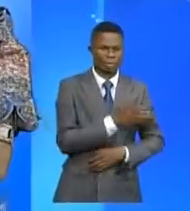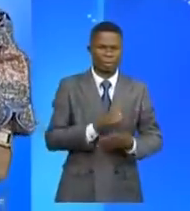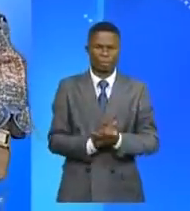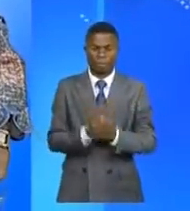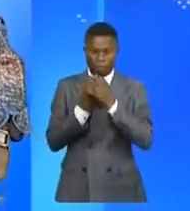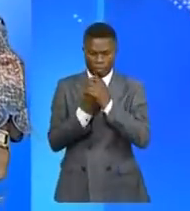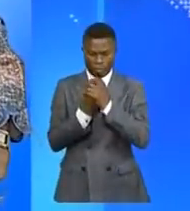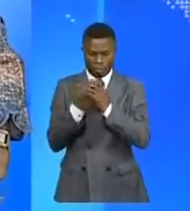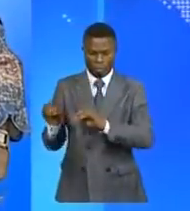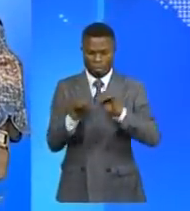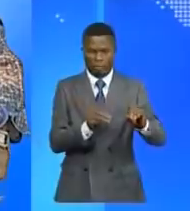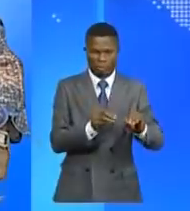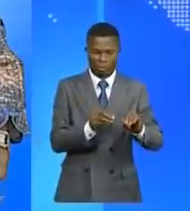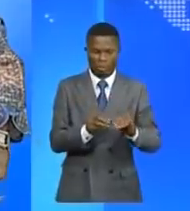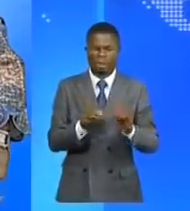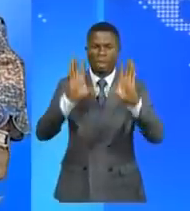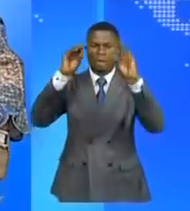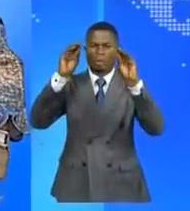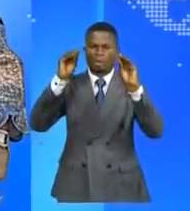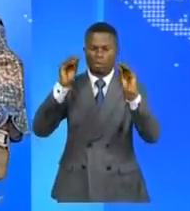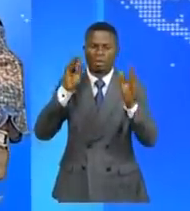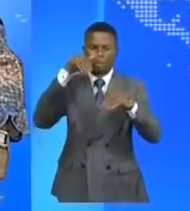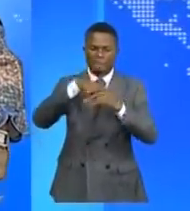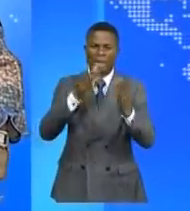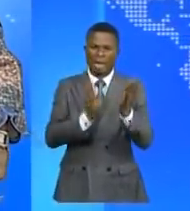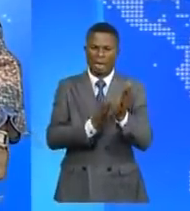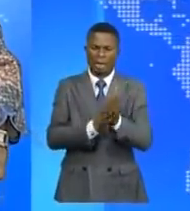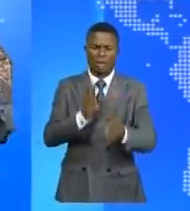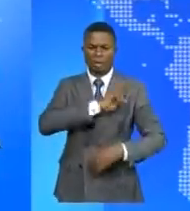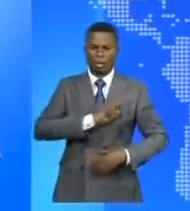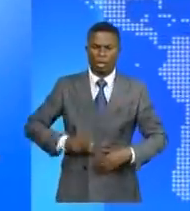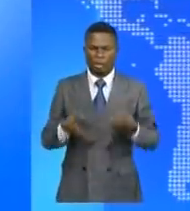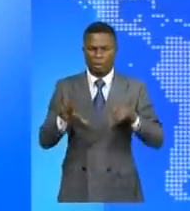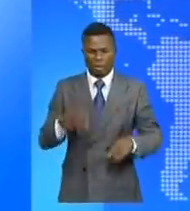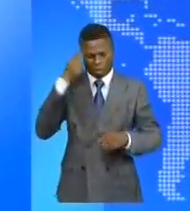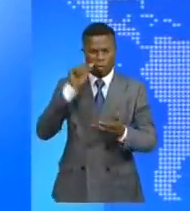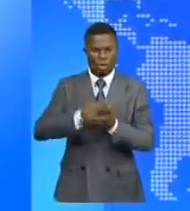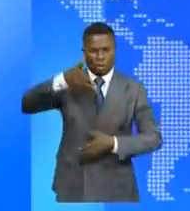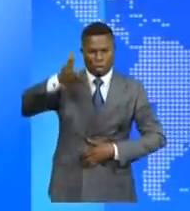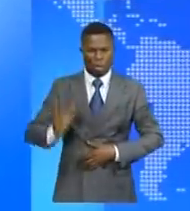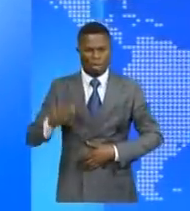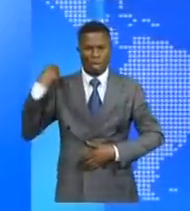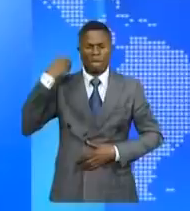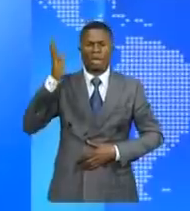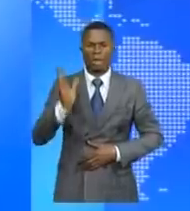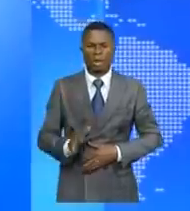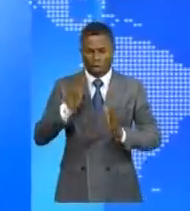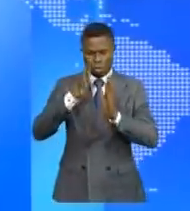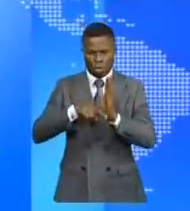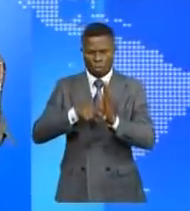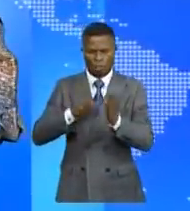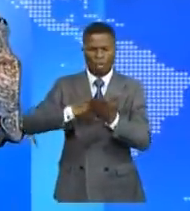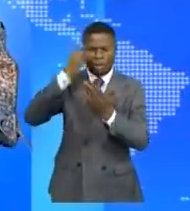Bientôt, la mise en place des cantines scolaires en République démocratique du Congo. Et pour ce faire, les experts du gouvernement et du PAM,